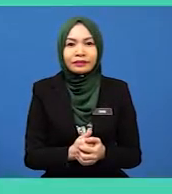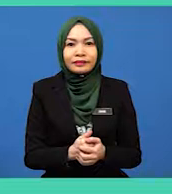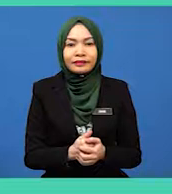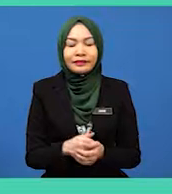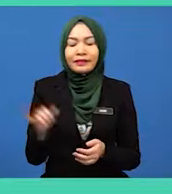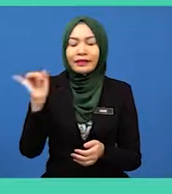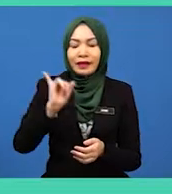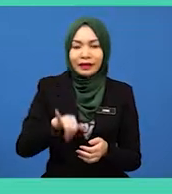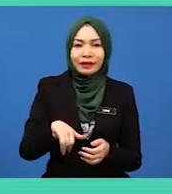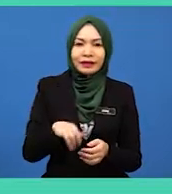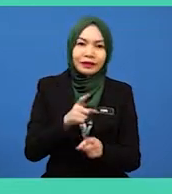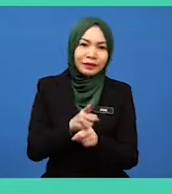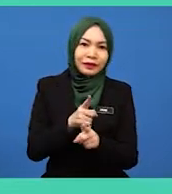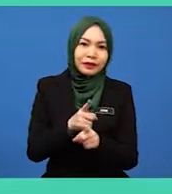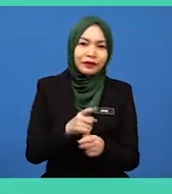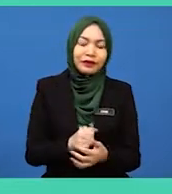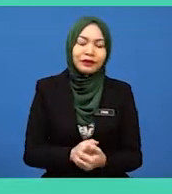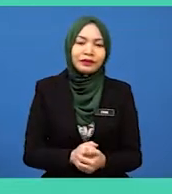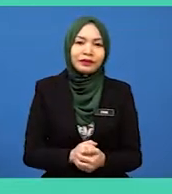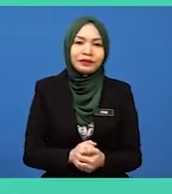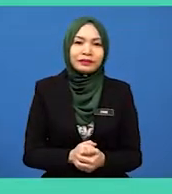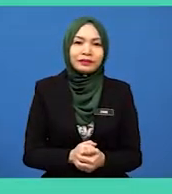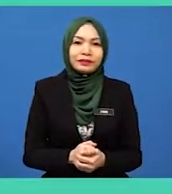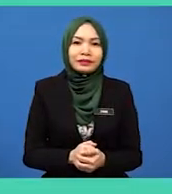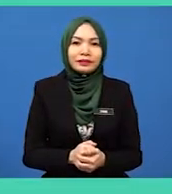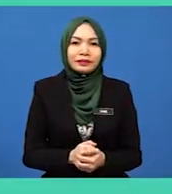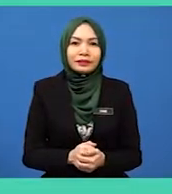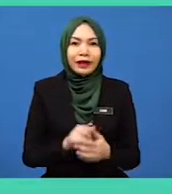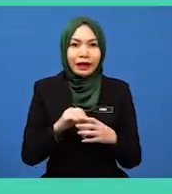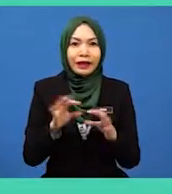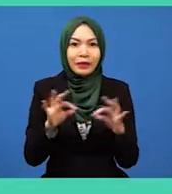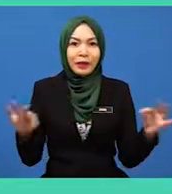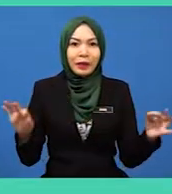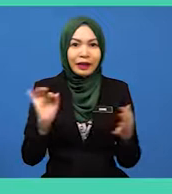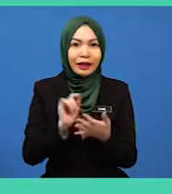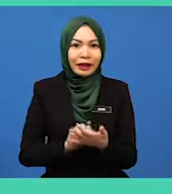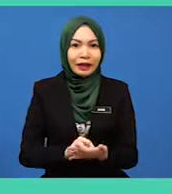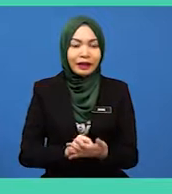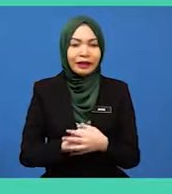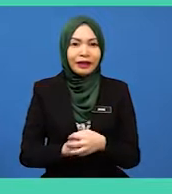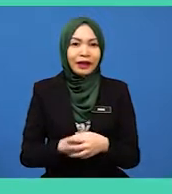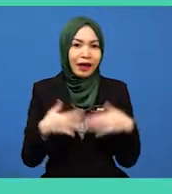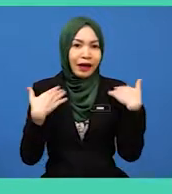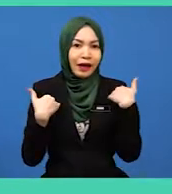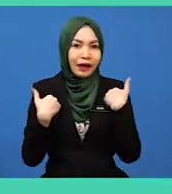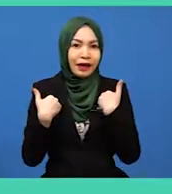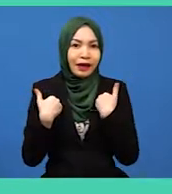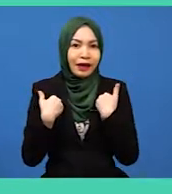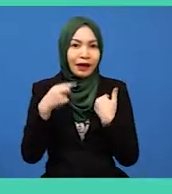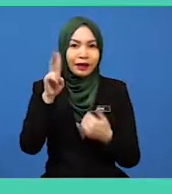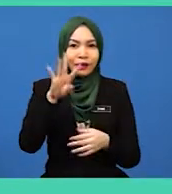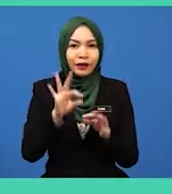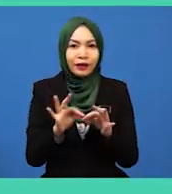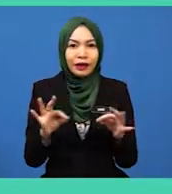Ya, betul murid-murid. Dalam perenggan kelima, terdapat dua